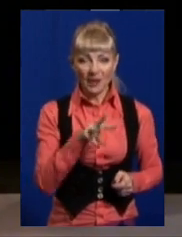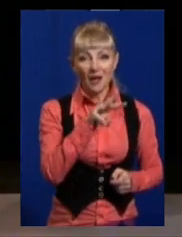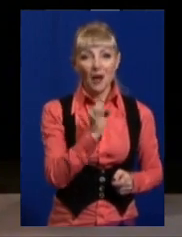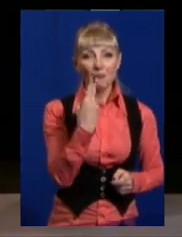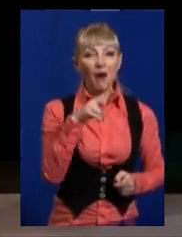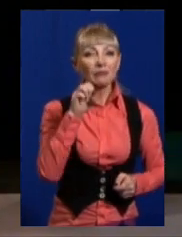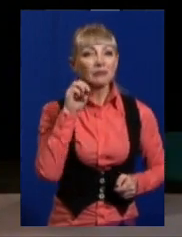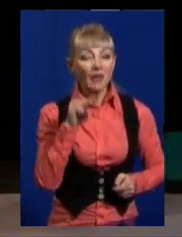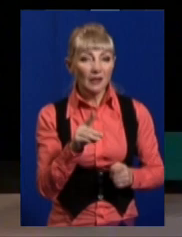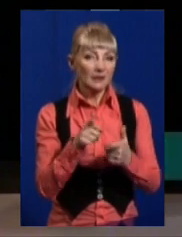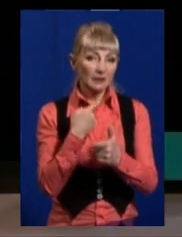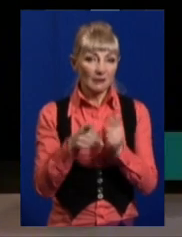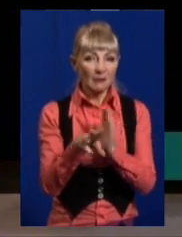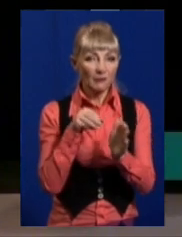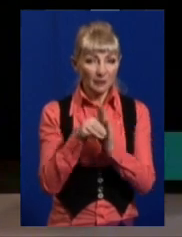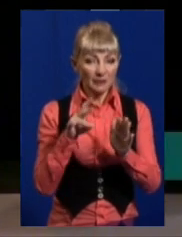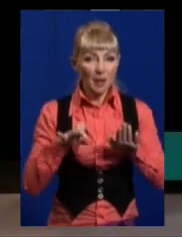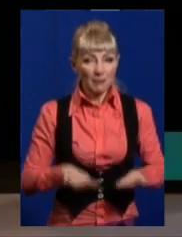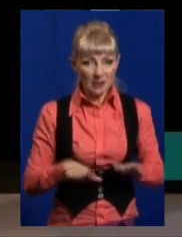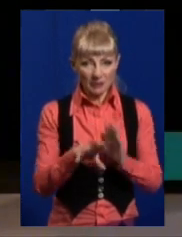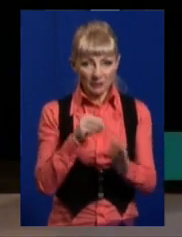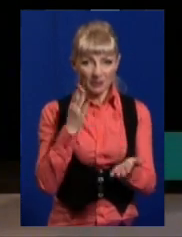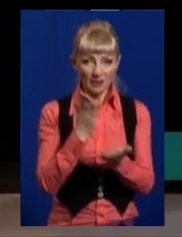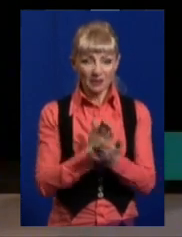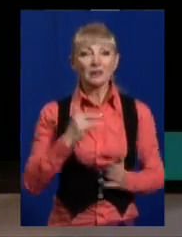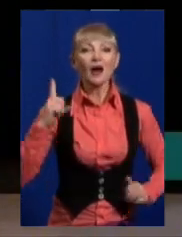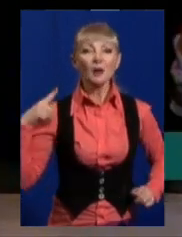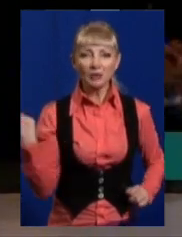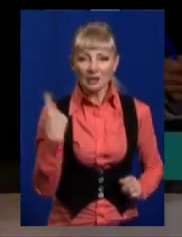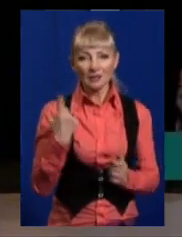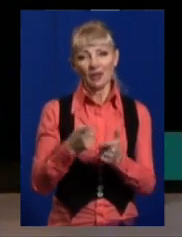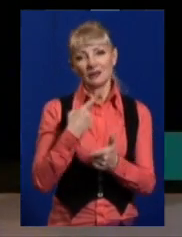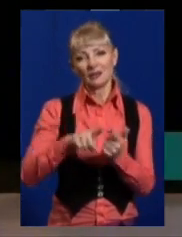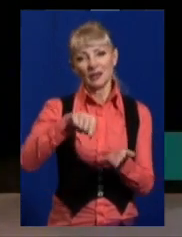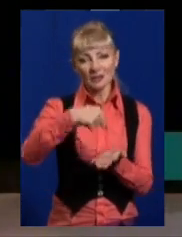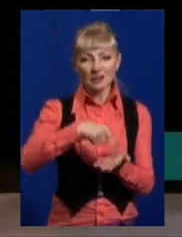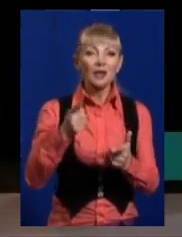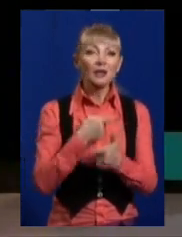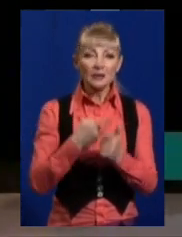або суб'єктом виборчого процесу на місцевих виборах є саме обласна, чи міська, чи районна,